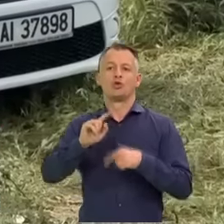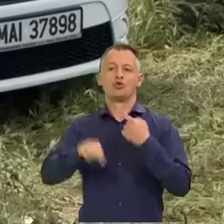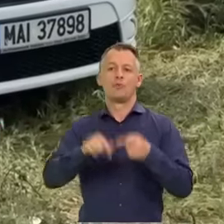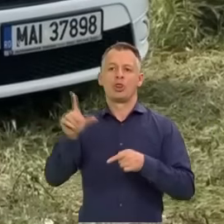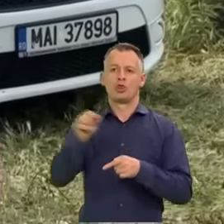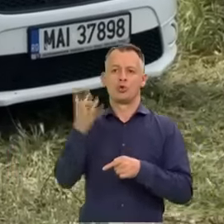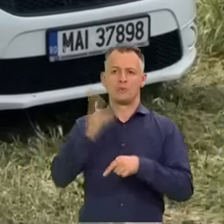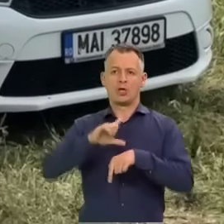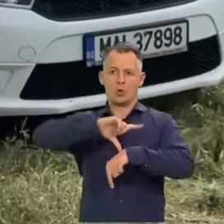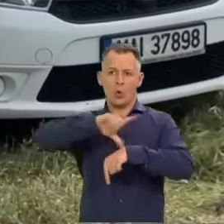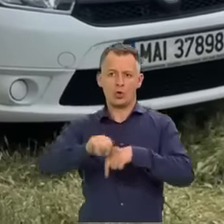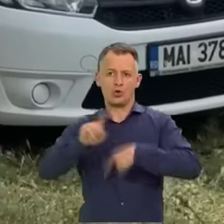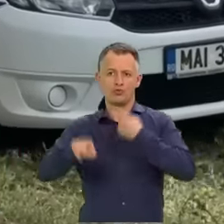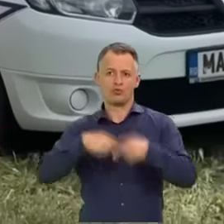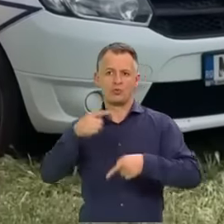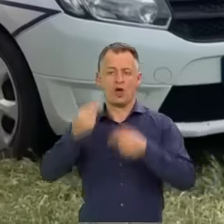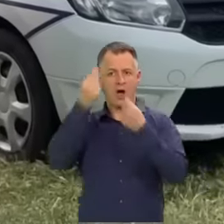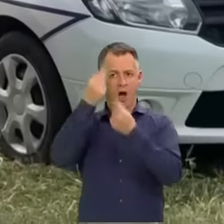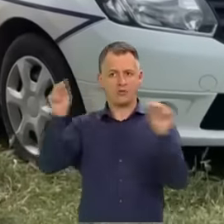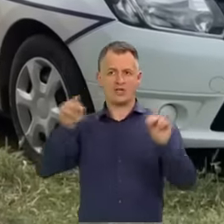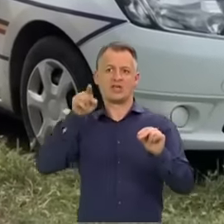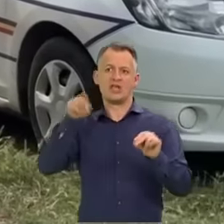de ore după ce a fost dată dispărută.